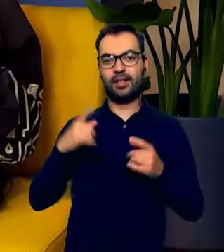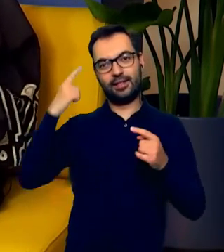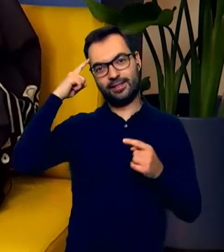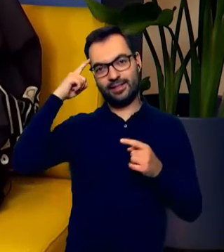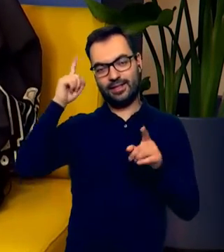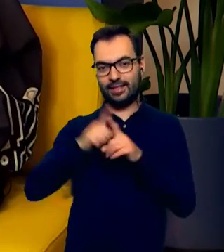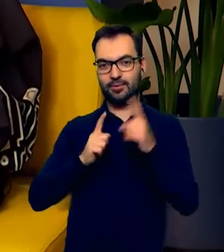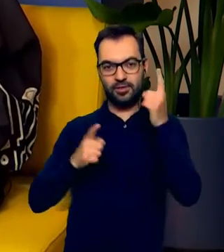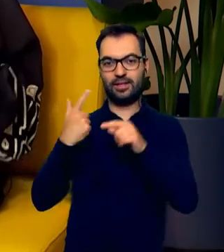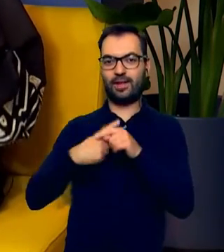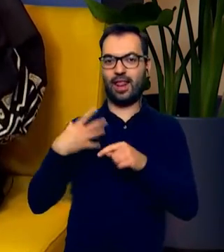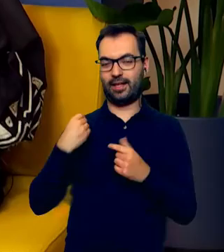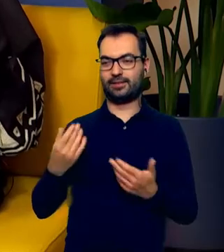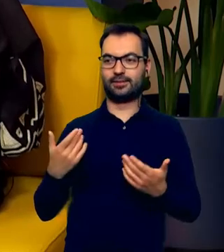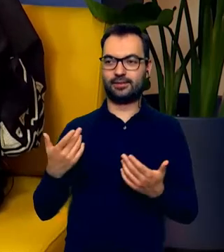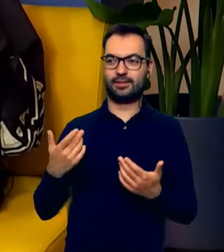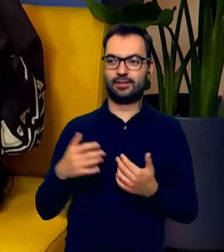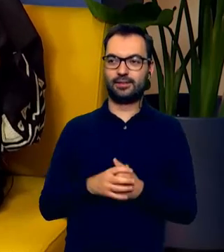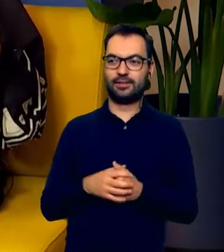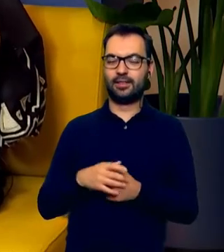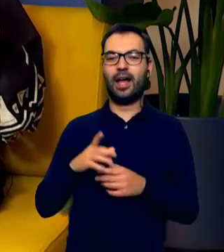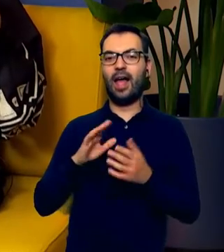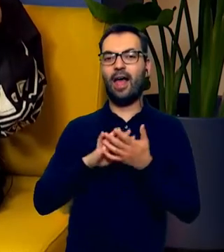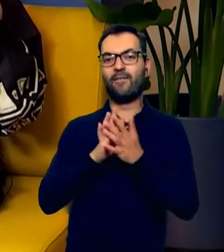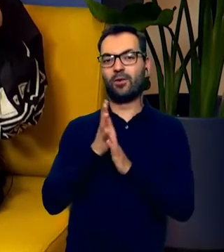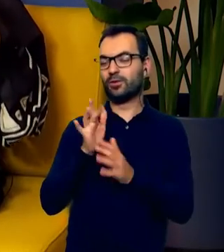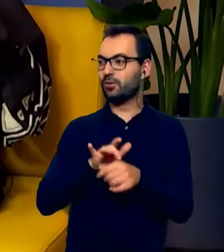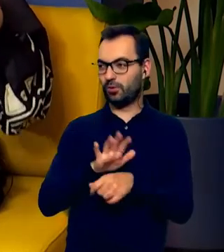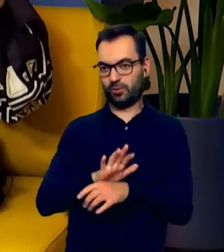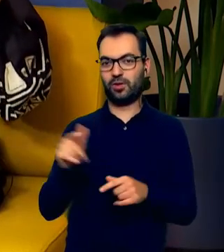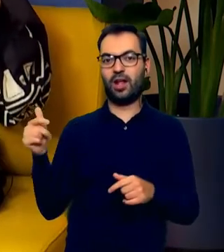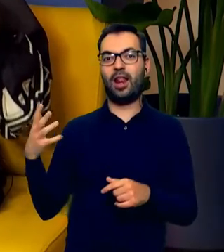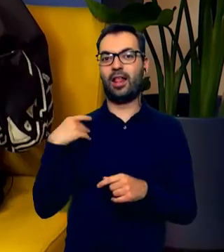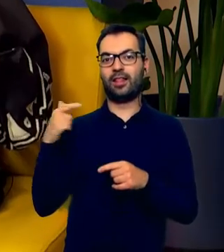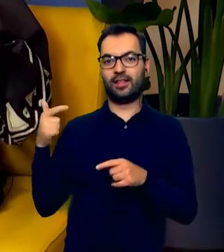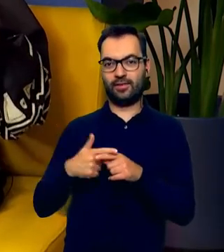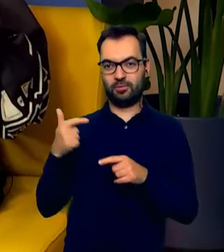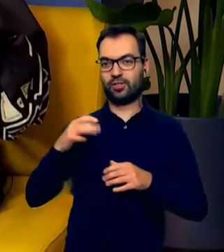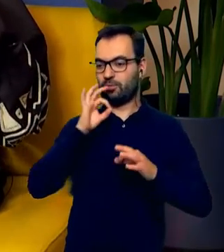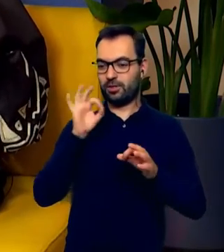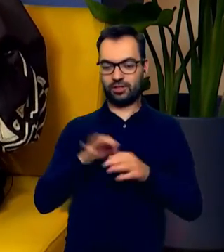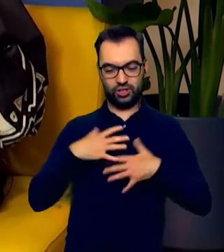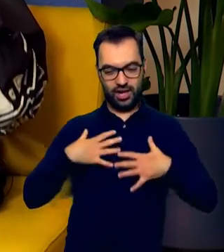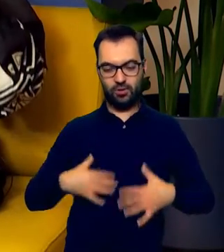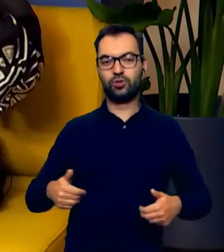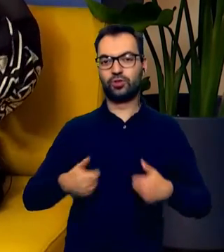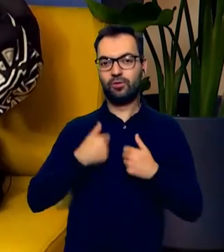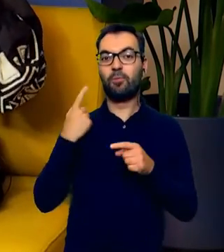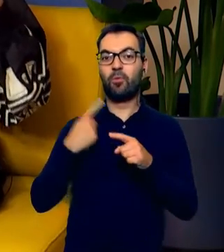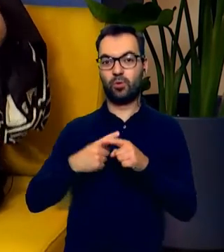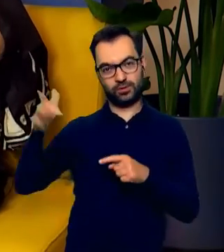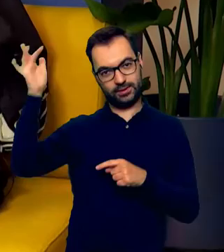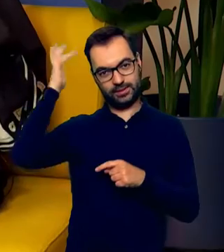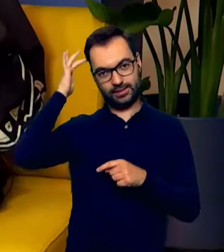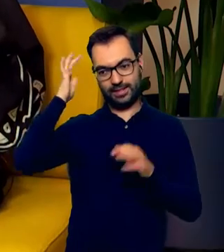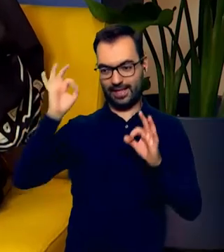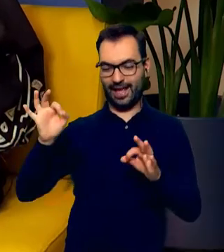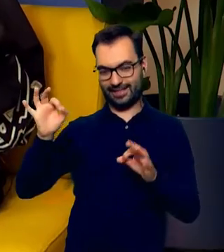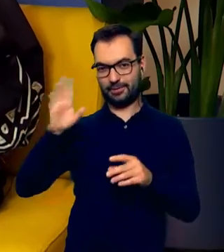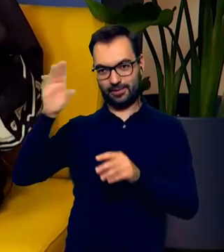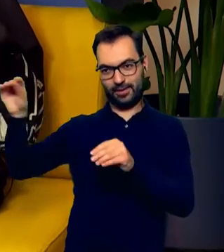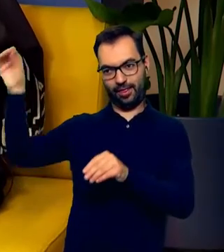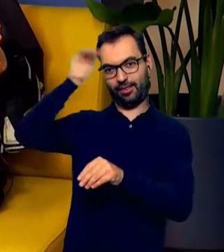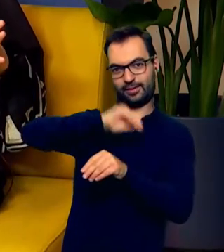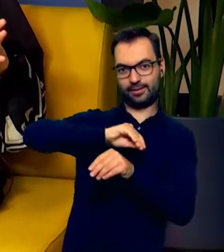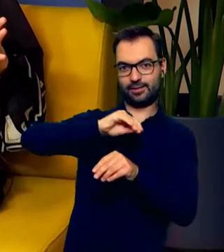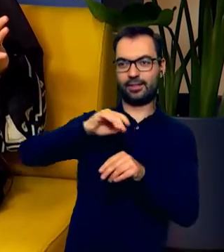w głowie, jak miałam 20 lat. W ogóle ewolucja jest chrzaniona. My powinniśmy w wieku 20 lat mieć dobre ciała, zdrowie i to, co mamy w głowach teraz.